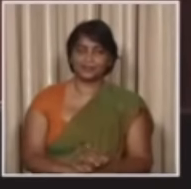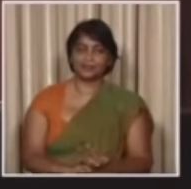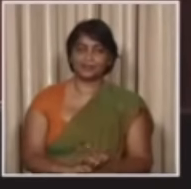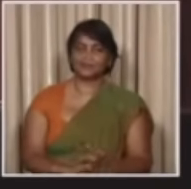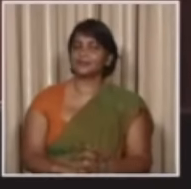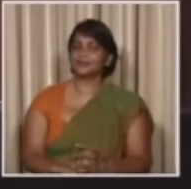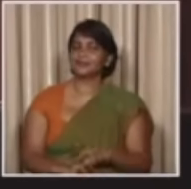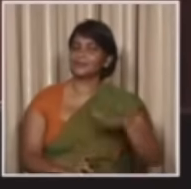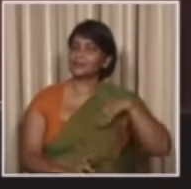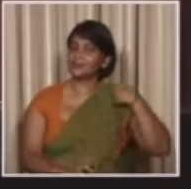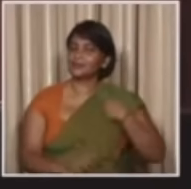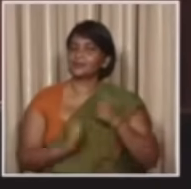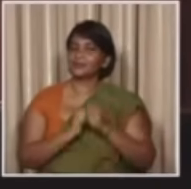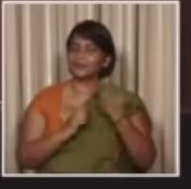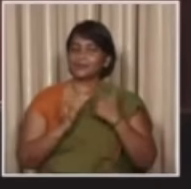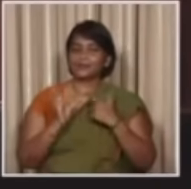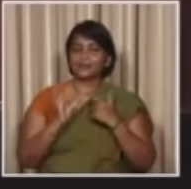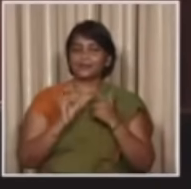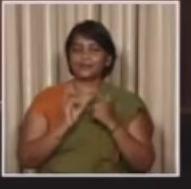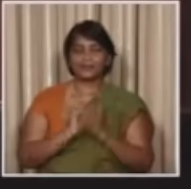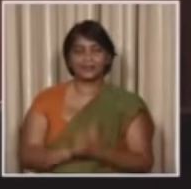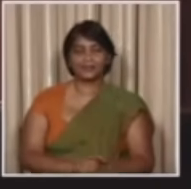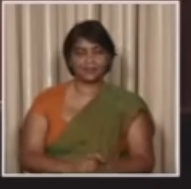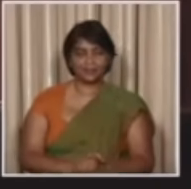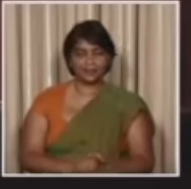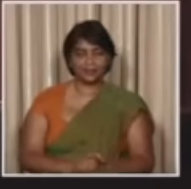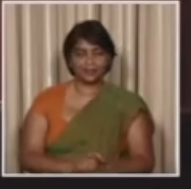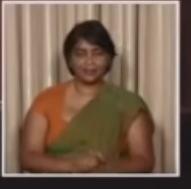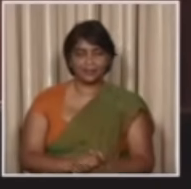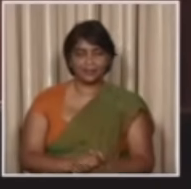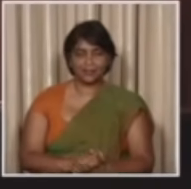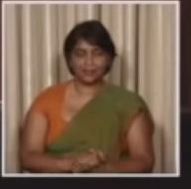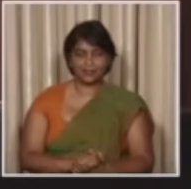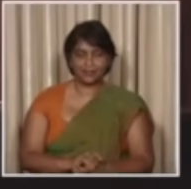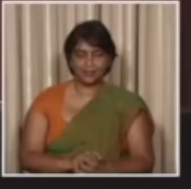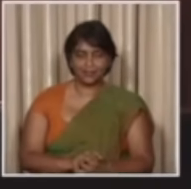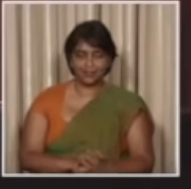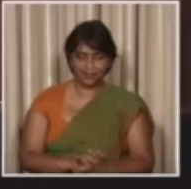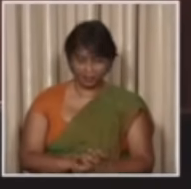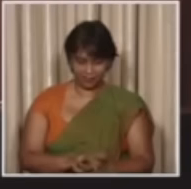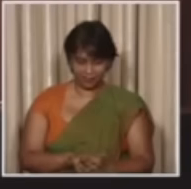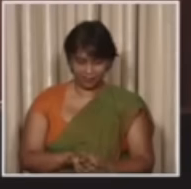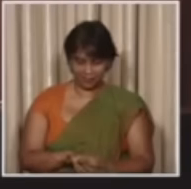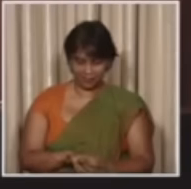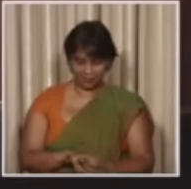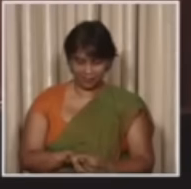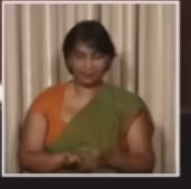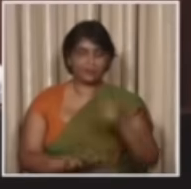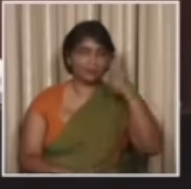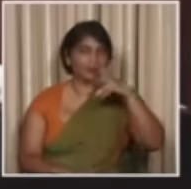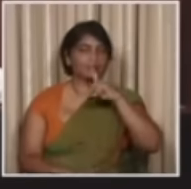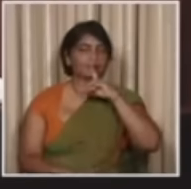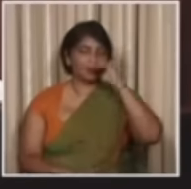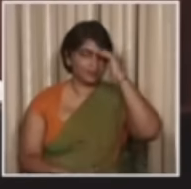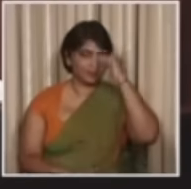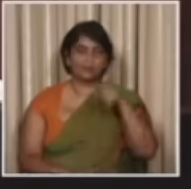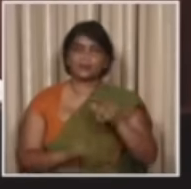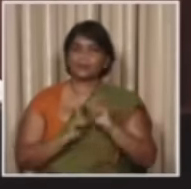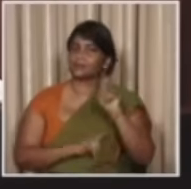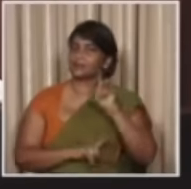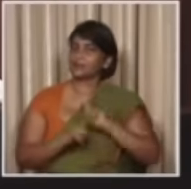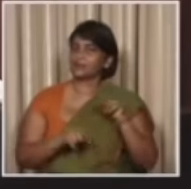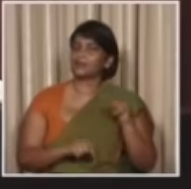ප්‍රධාන වැඩ කටයුතු ආරම්භයේ පනත් කෙටුම්පත් තමයි. ඔව් සභානායකතුමනි, මයික් එක දෙන්න. ගරු නියෝජ්‍ය කතානායකතුමනි, මේ